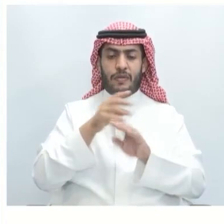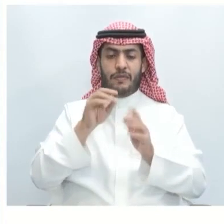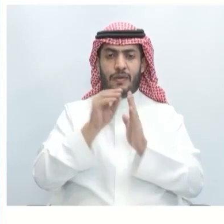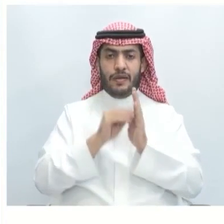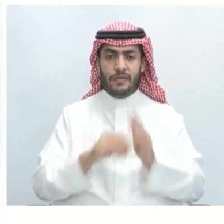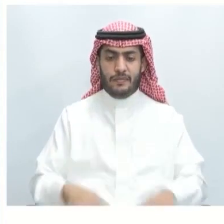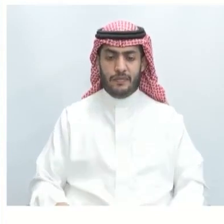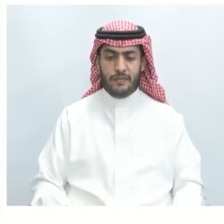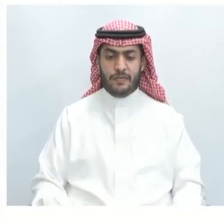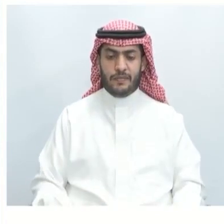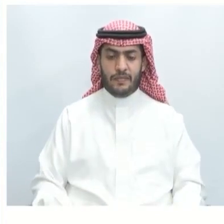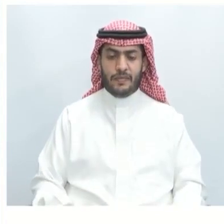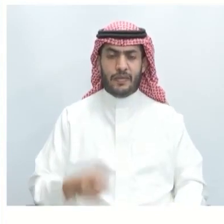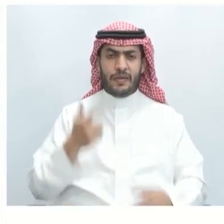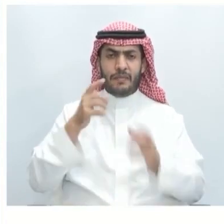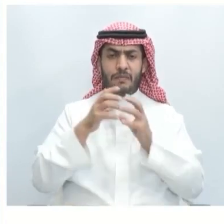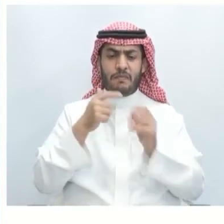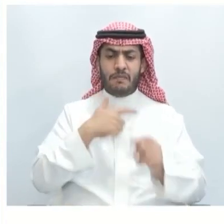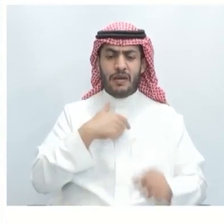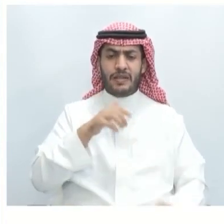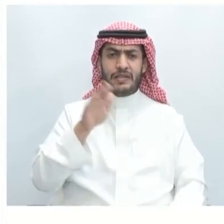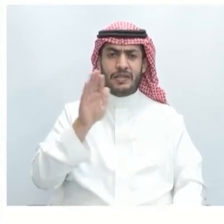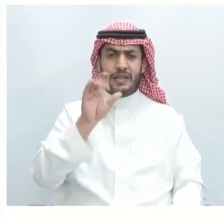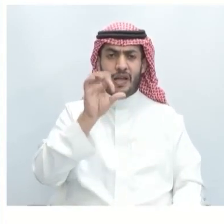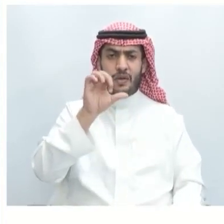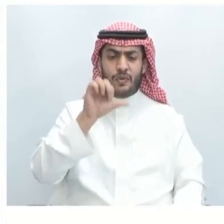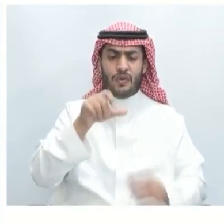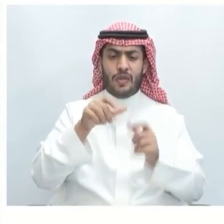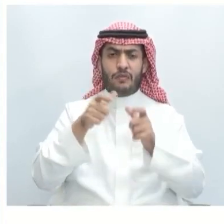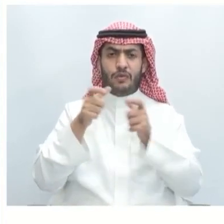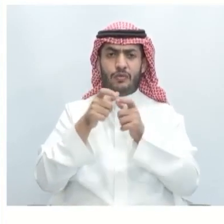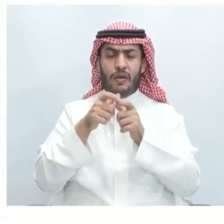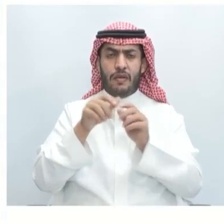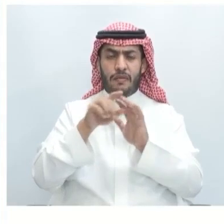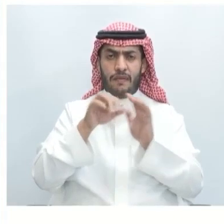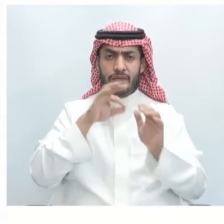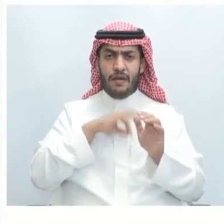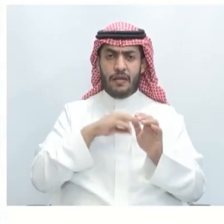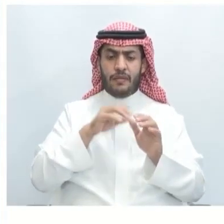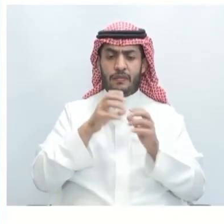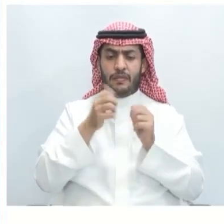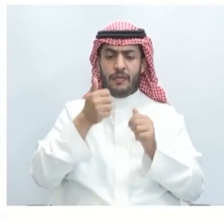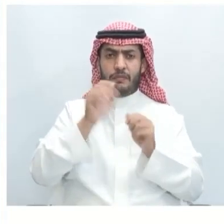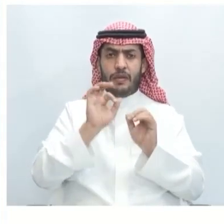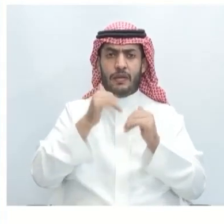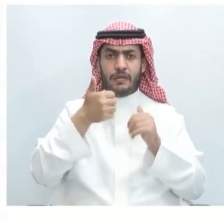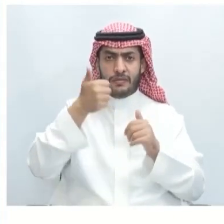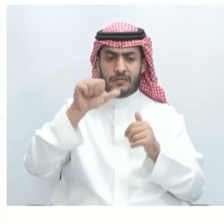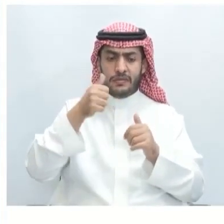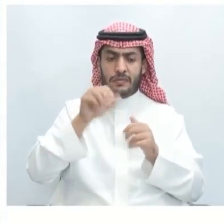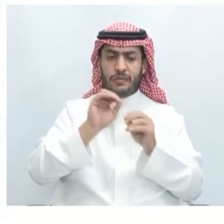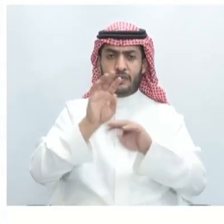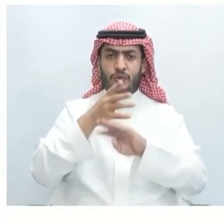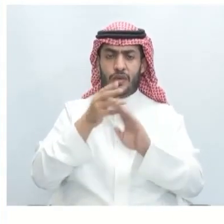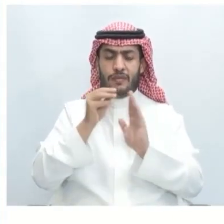البيانات اذا اردنا ان نعرف ماذا نقصد بالسيناريو هي مجموعه قيم تمثل معا حاله معينه ضمن